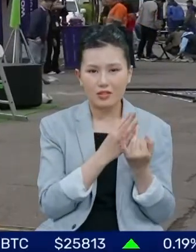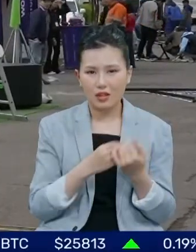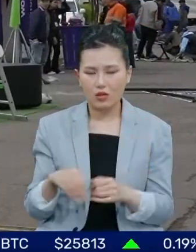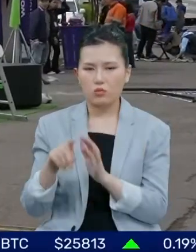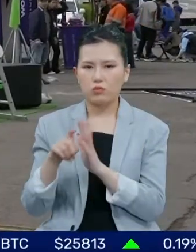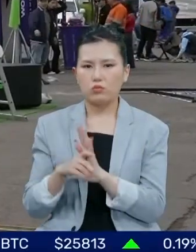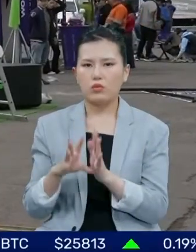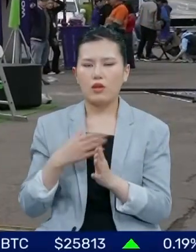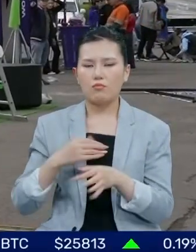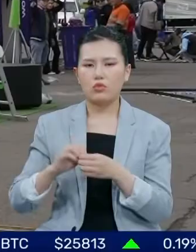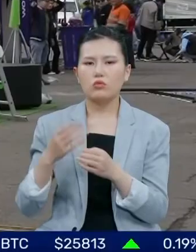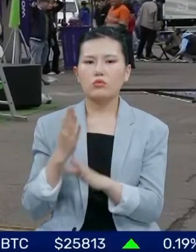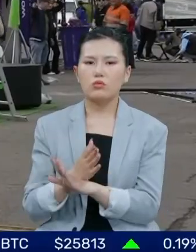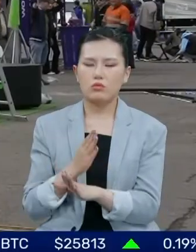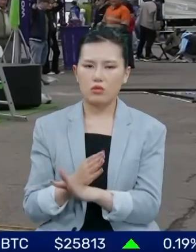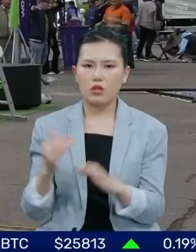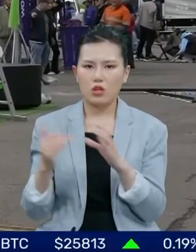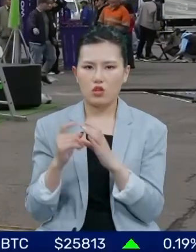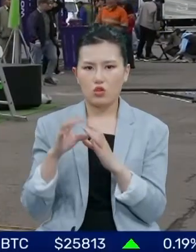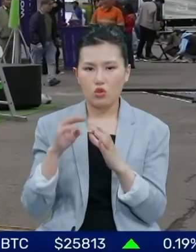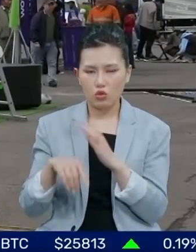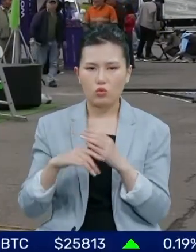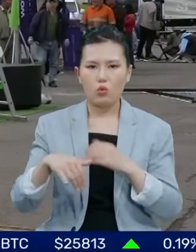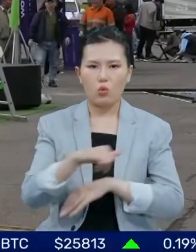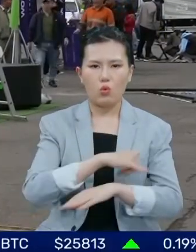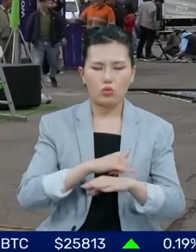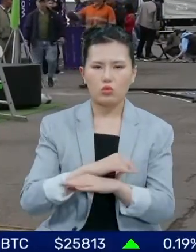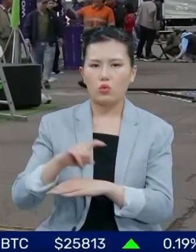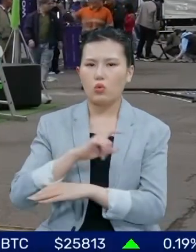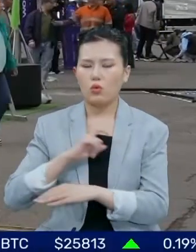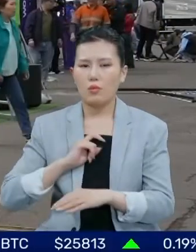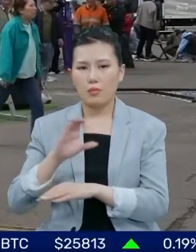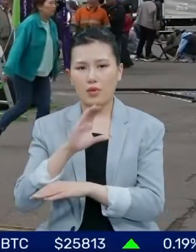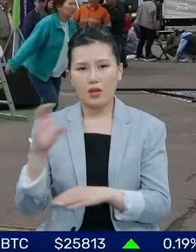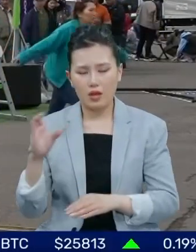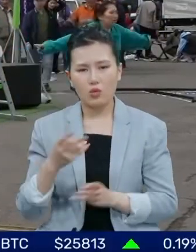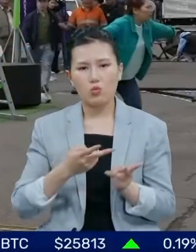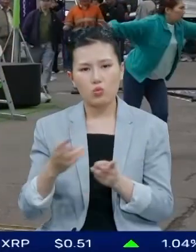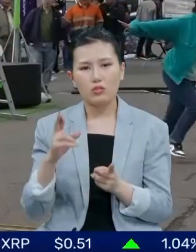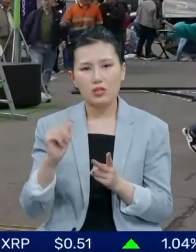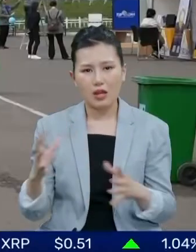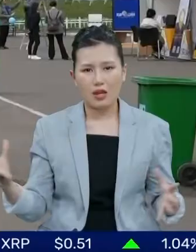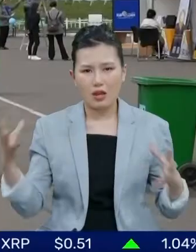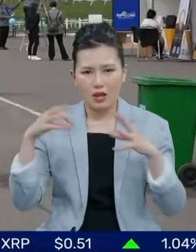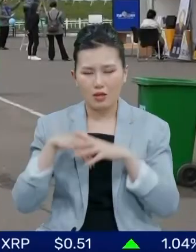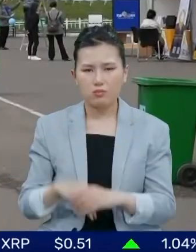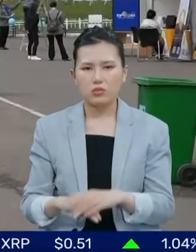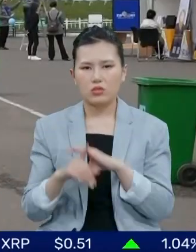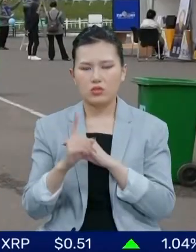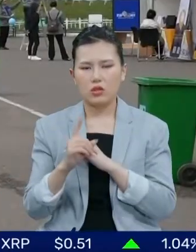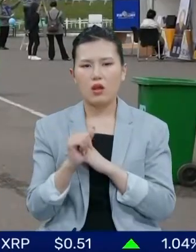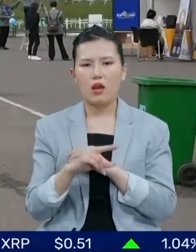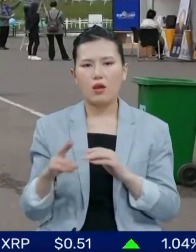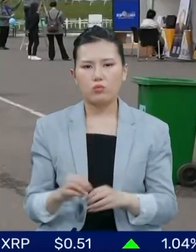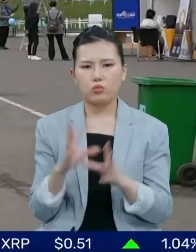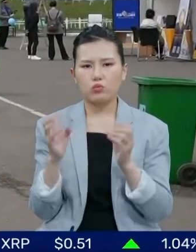хөтөлбөрийн хүрээнд Эрдэнэт хотын төр хувийн хэвшлийн бүхий л үйлчилгээг нэг дороос авах боломжтой смарт эрдэнэт